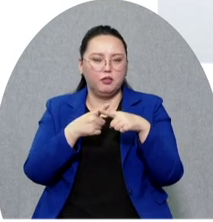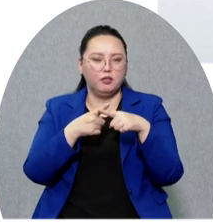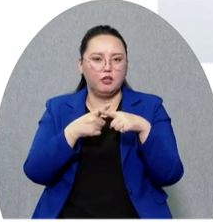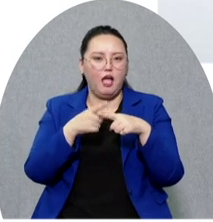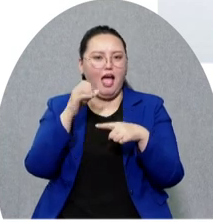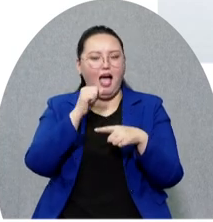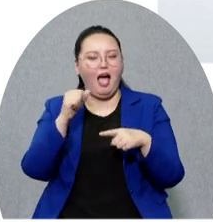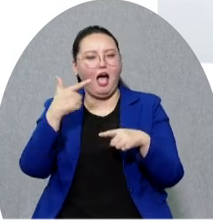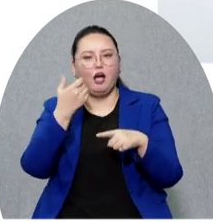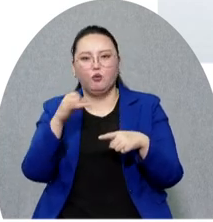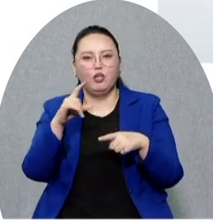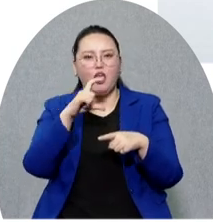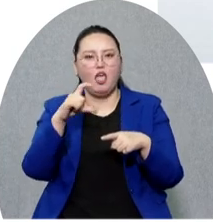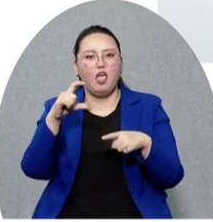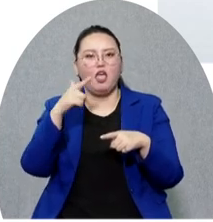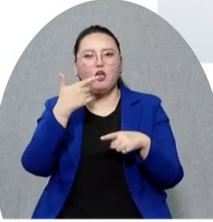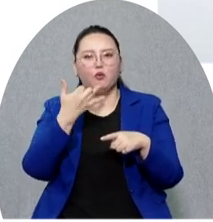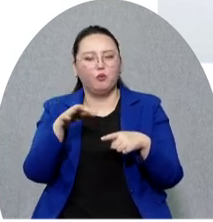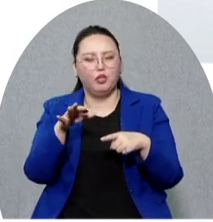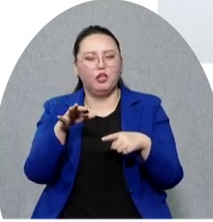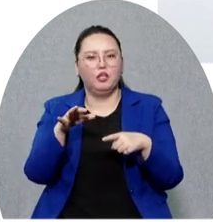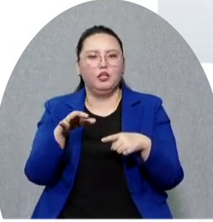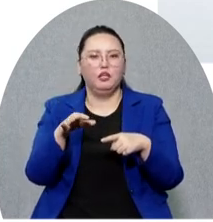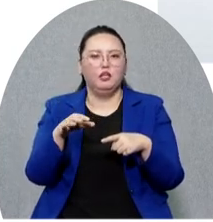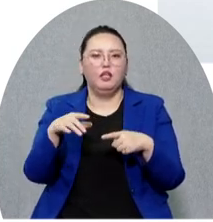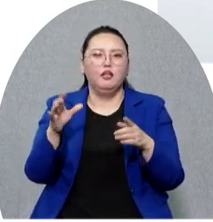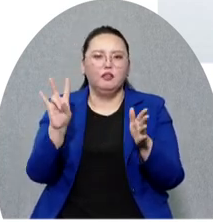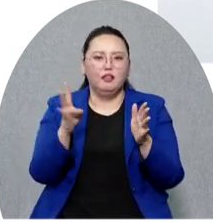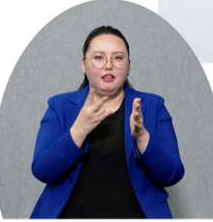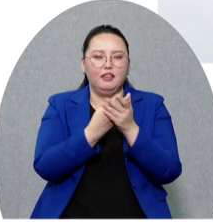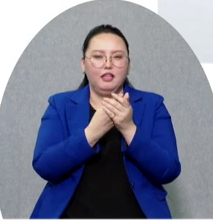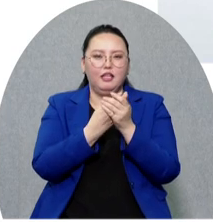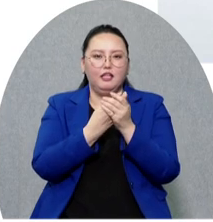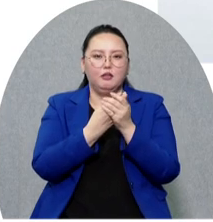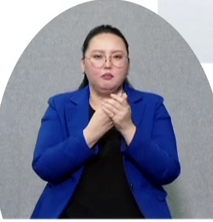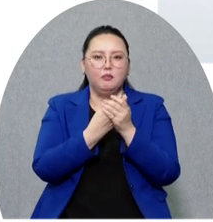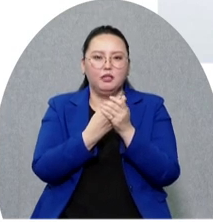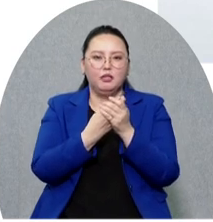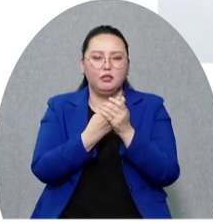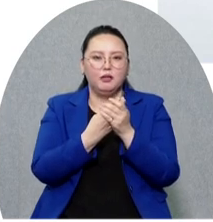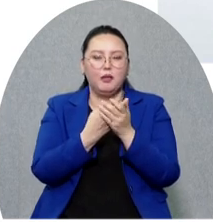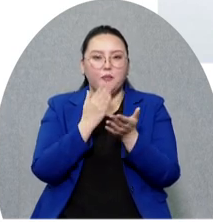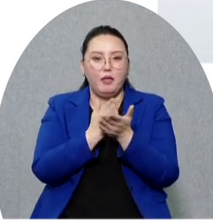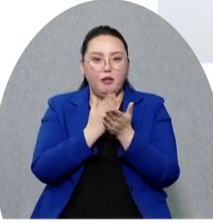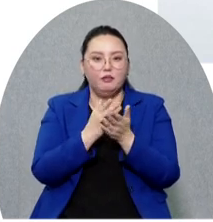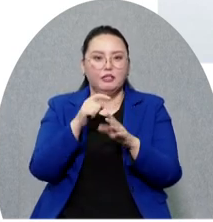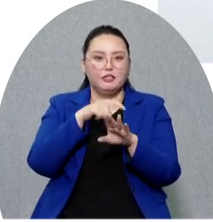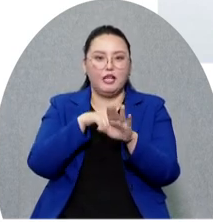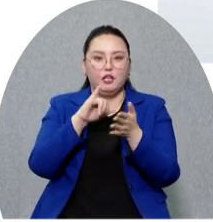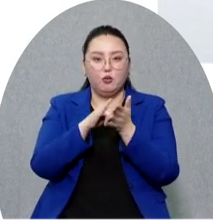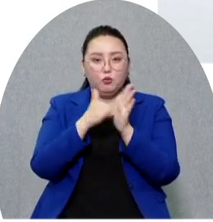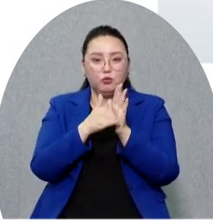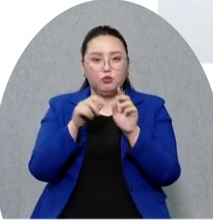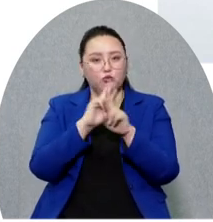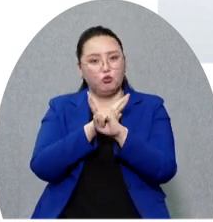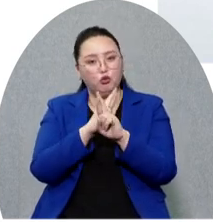агүй, эгүй, огүй, өгүй гэсэн нийлмэл хэлбэрээр хэрэглэхлээрээ цагийн утга нь бас өөрчлөгдөж байгаа гэдгийг